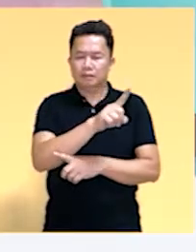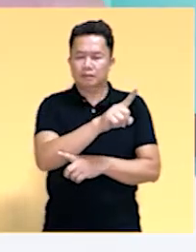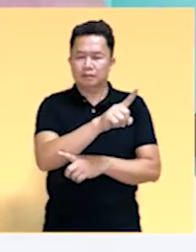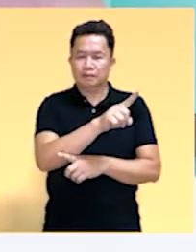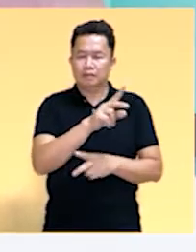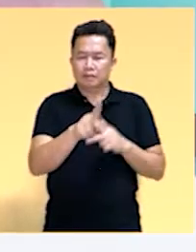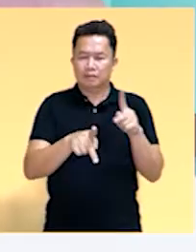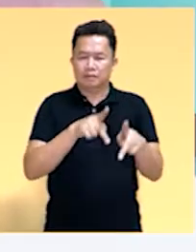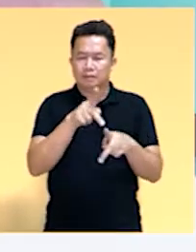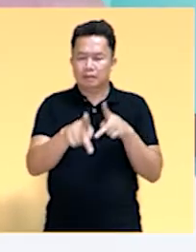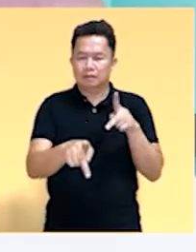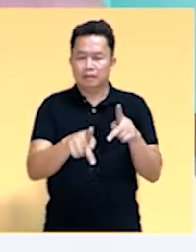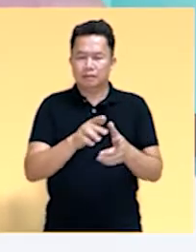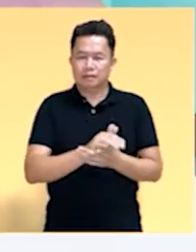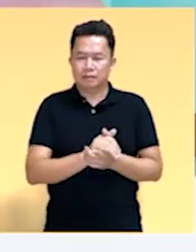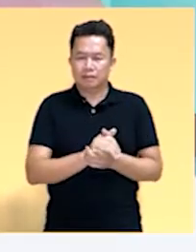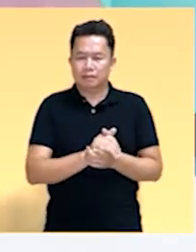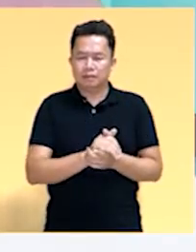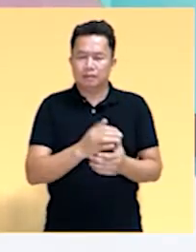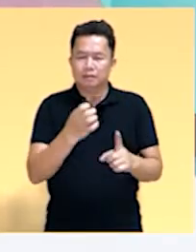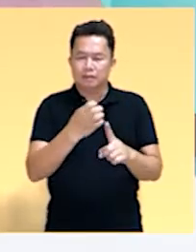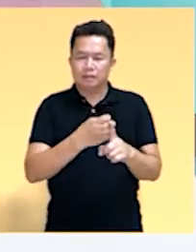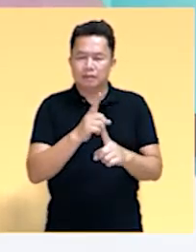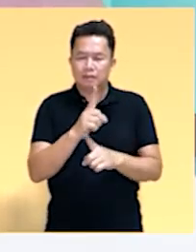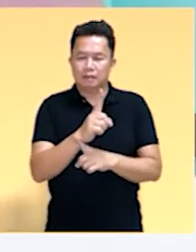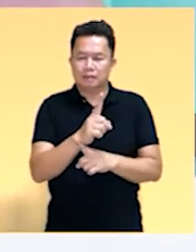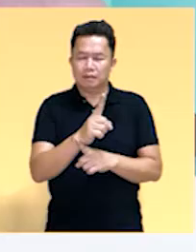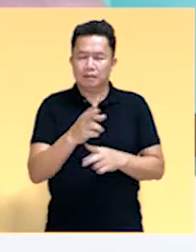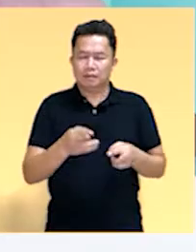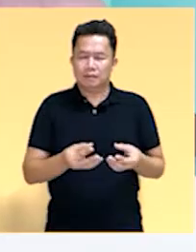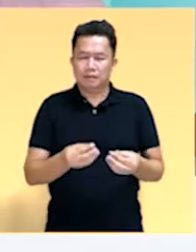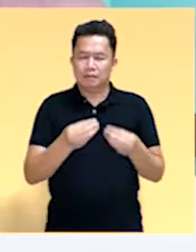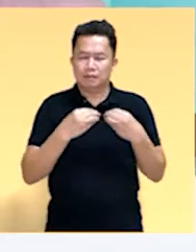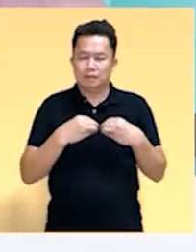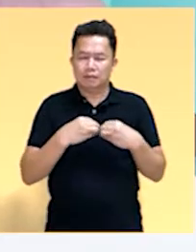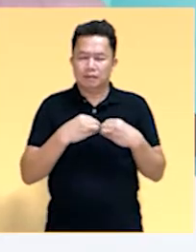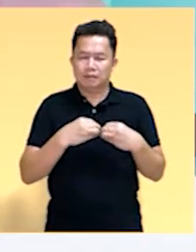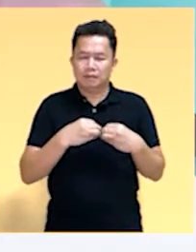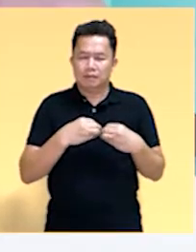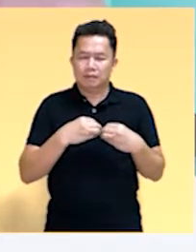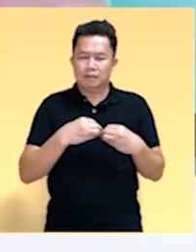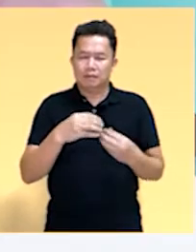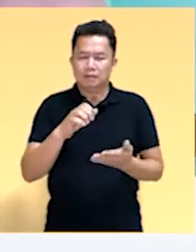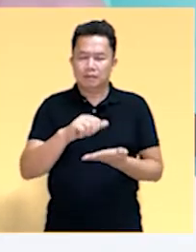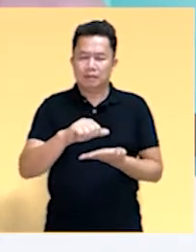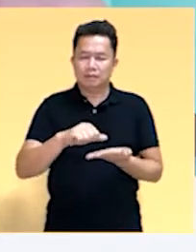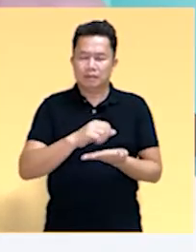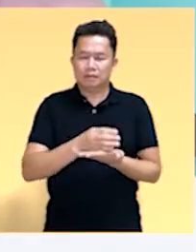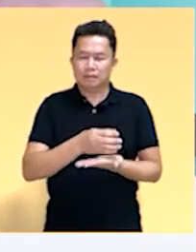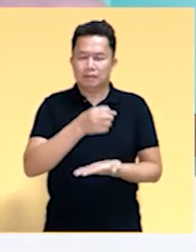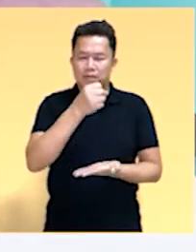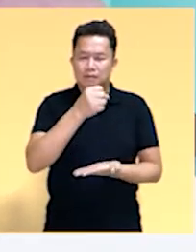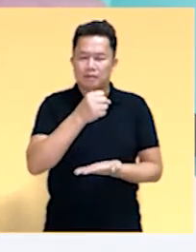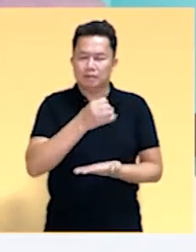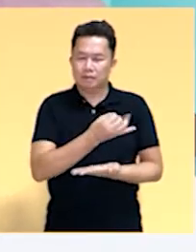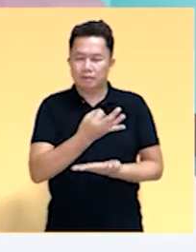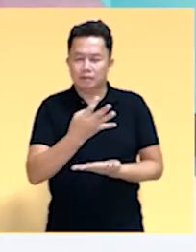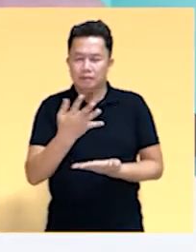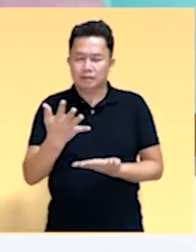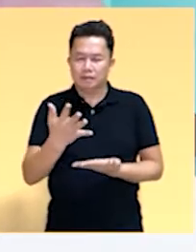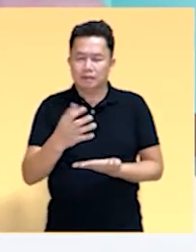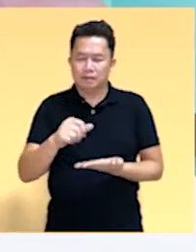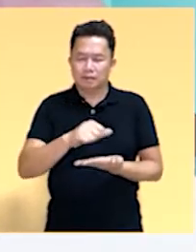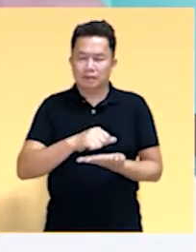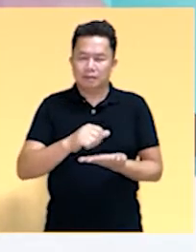4,231 na populasyon. Ang bawat isa ay nakatanggap ng alcohol bottle. Ilang